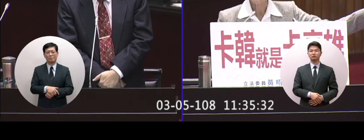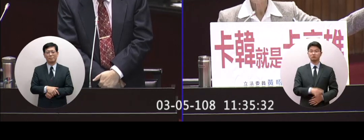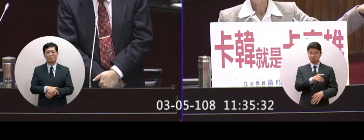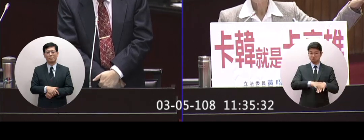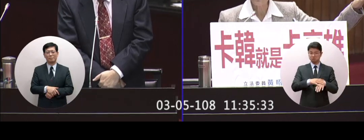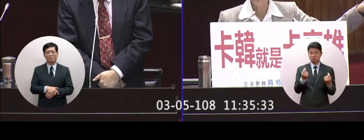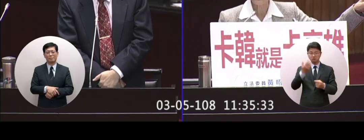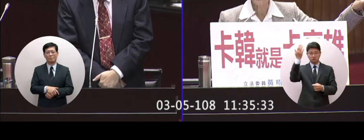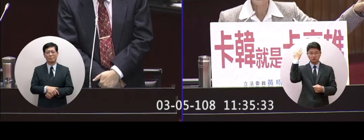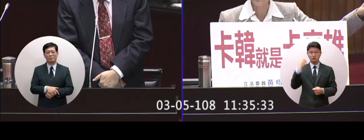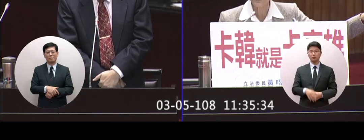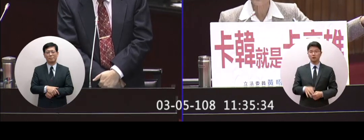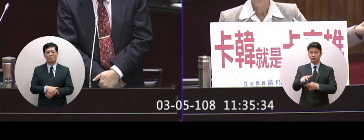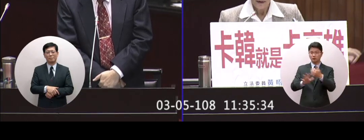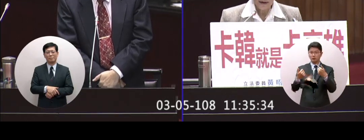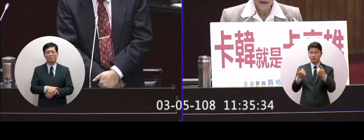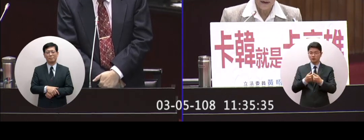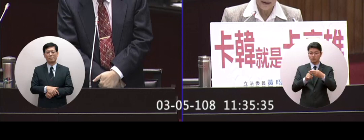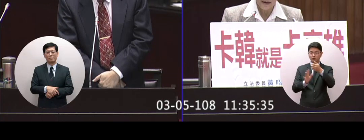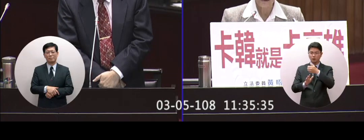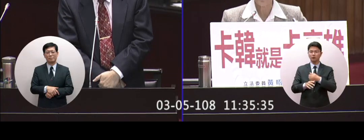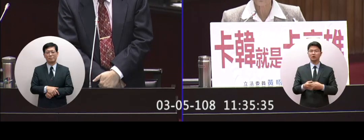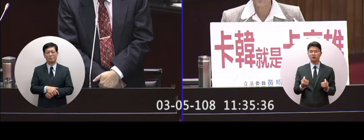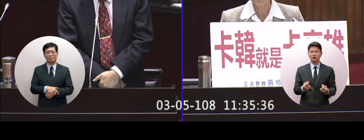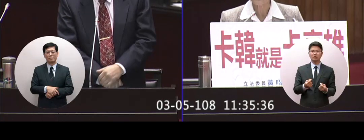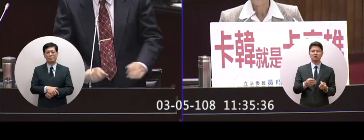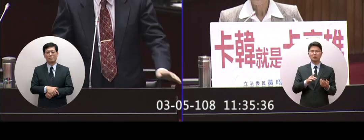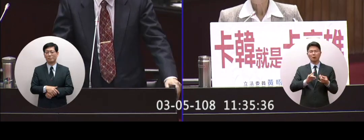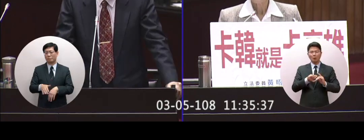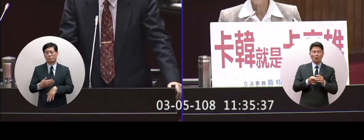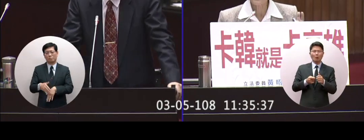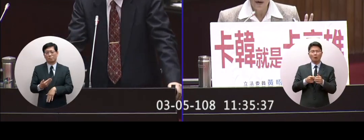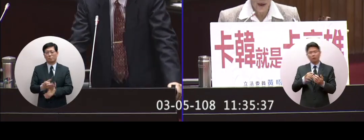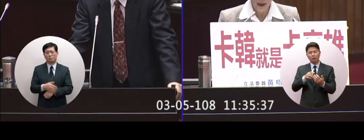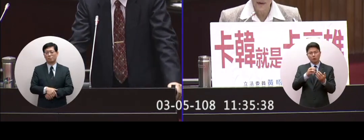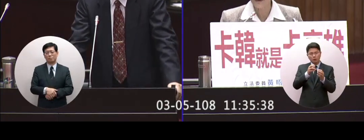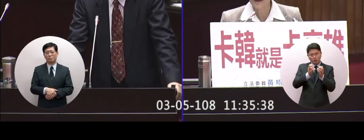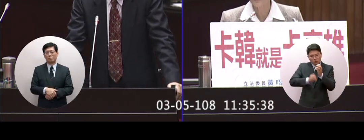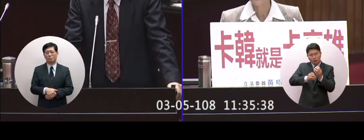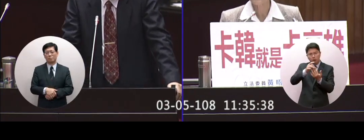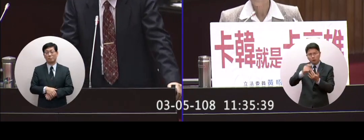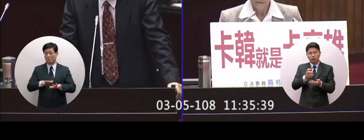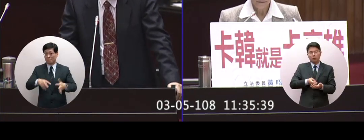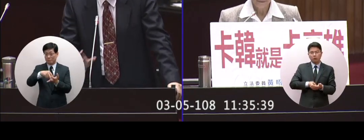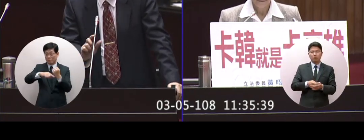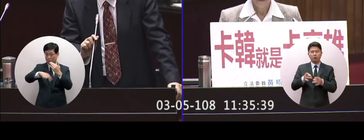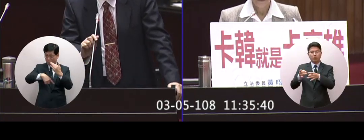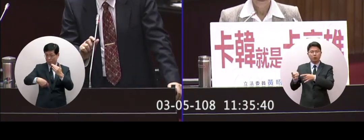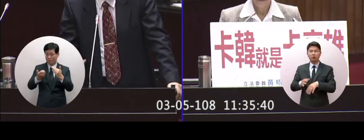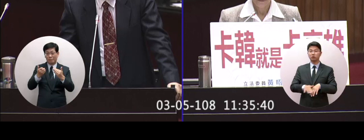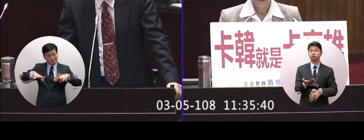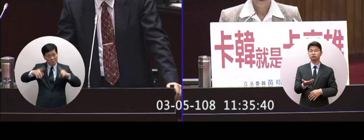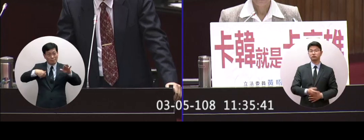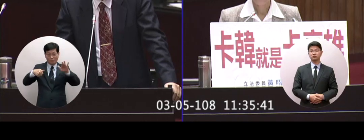次农委会的主委在那里鸡蛋挑骨头？ 不会啊，不会。 看到欧亚的亏欠。 我今天在立法院刚开